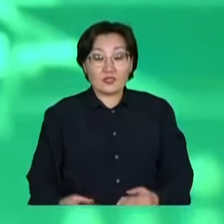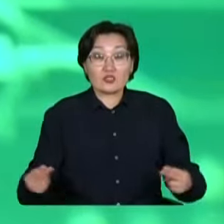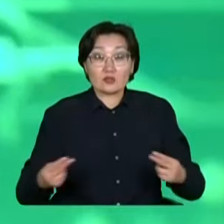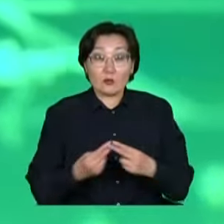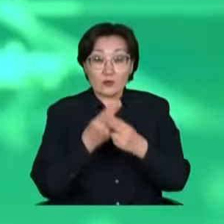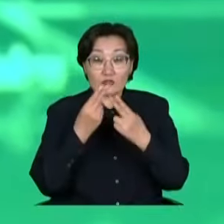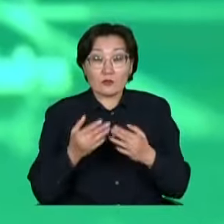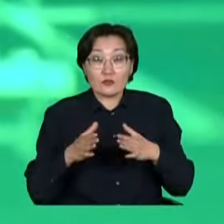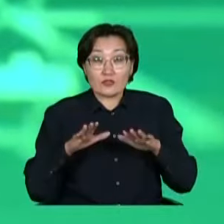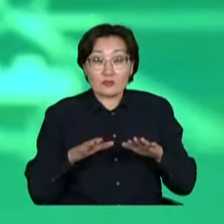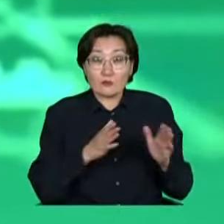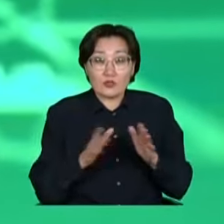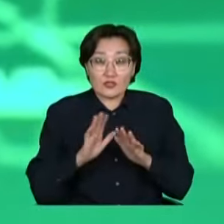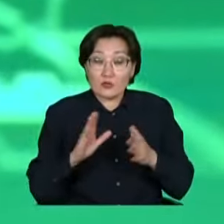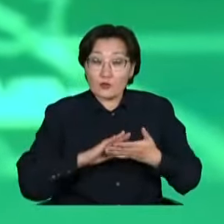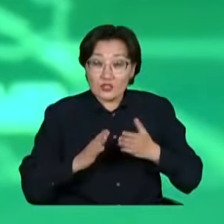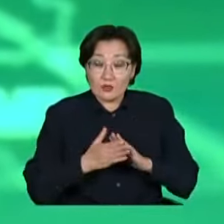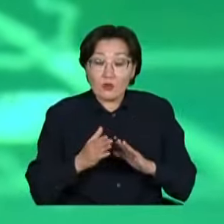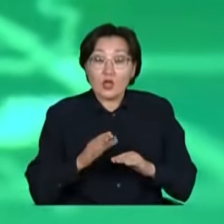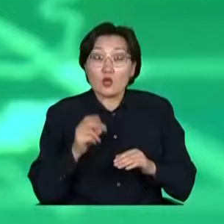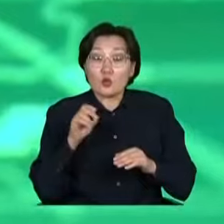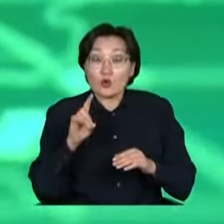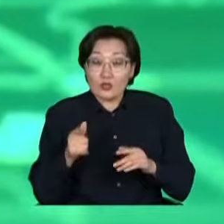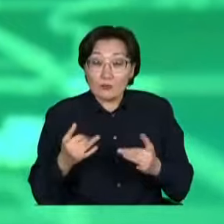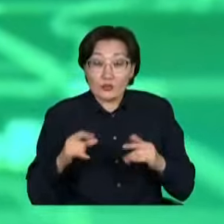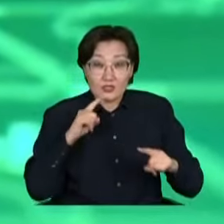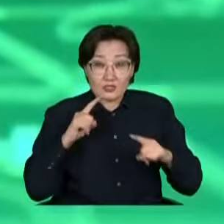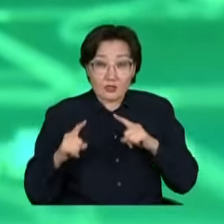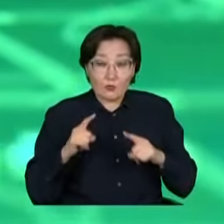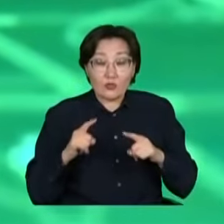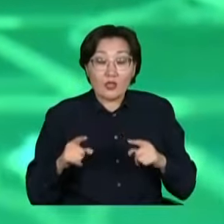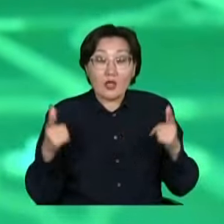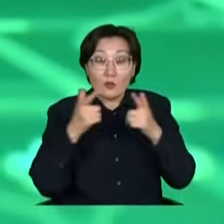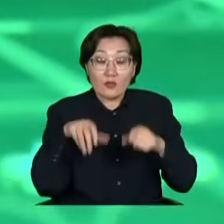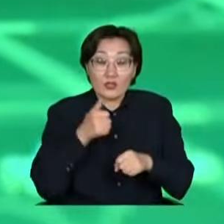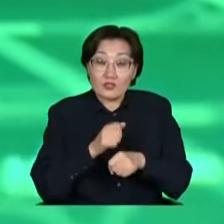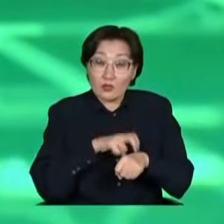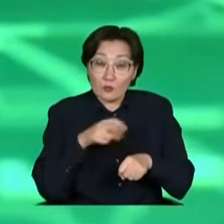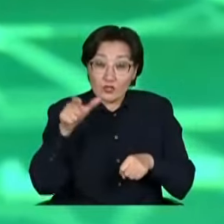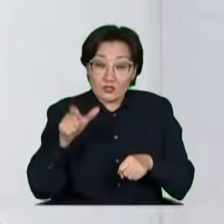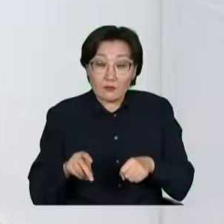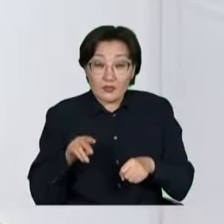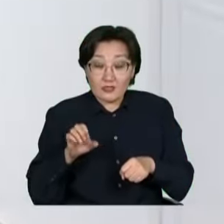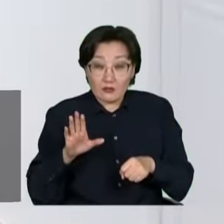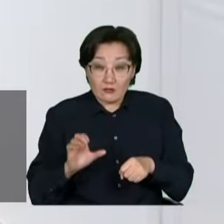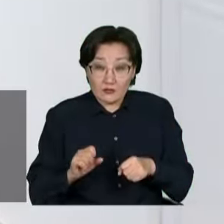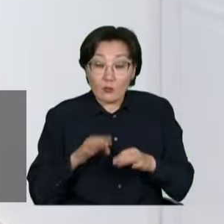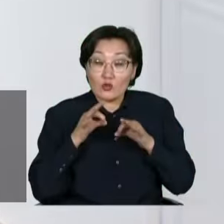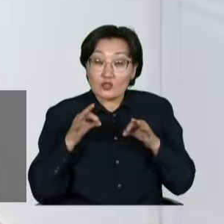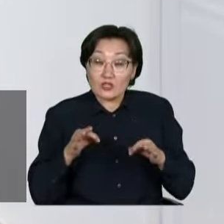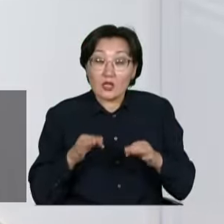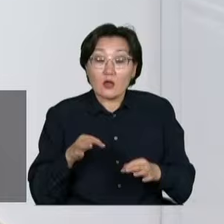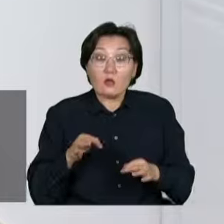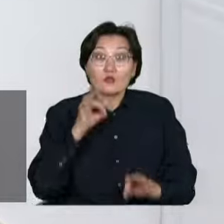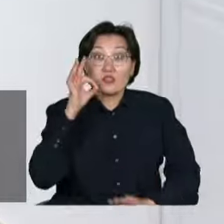все еще не стабилизировалась ситуация с корью. Об этом на брифинге в СЦК заявила главный санврач города Сархат Бейсенова. По ее словам, в